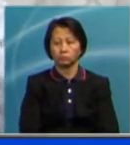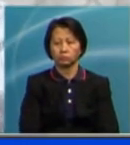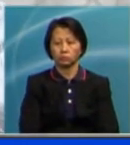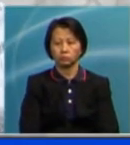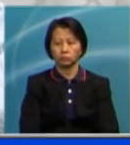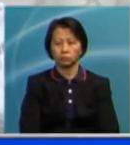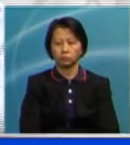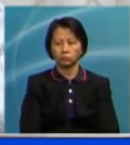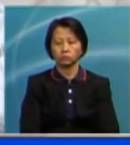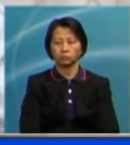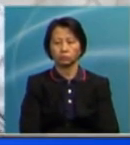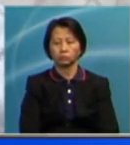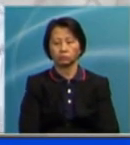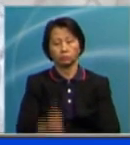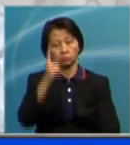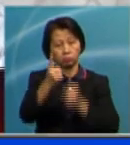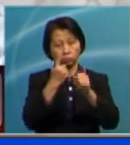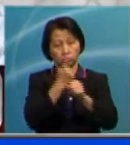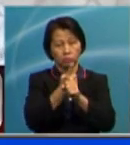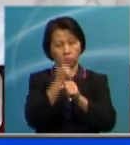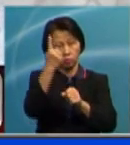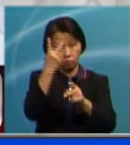kabinet Once